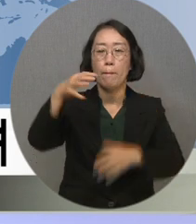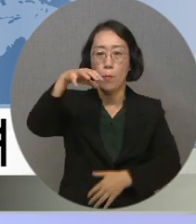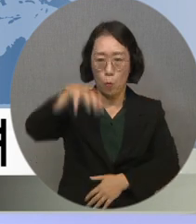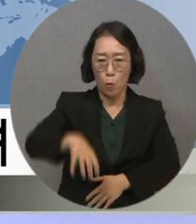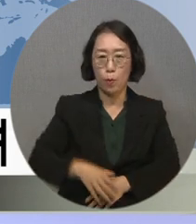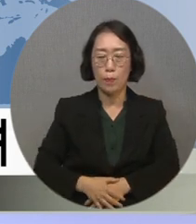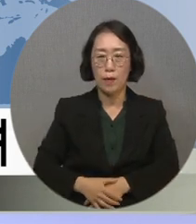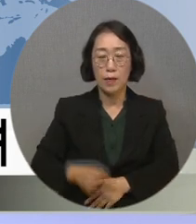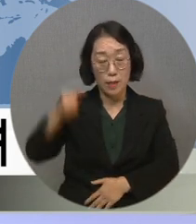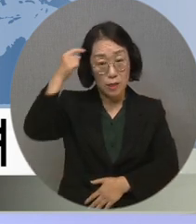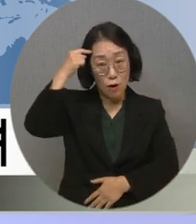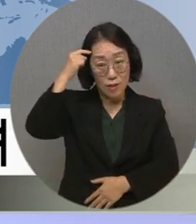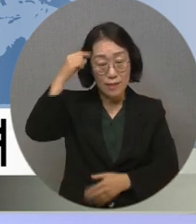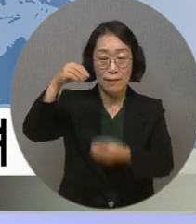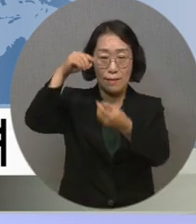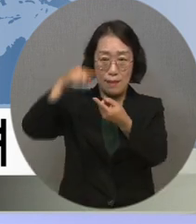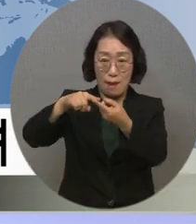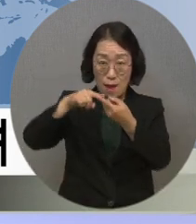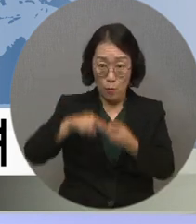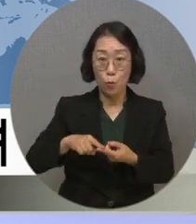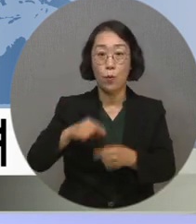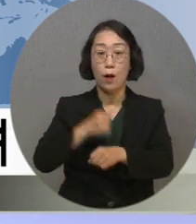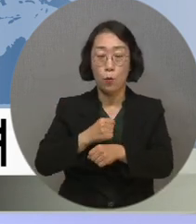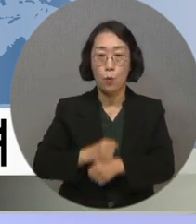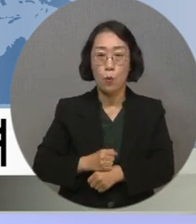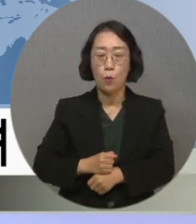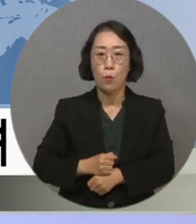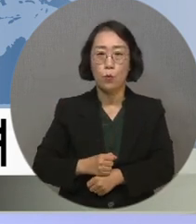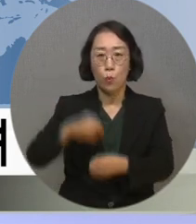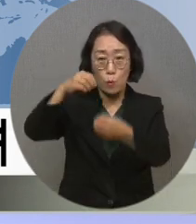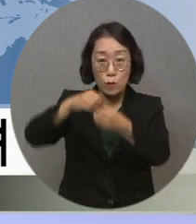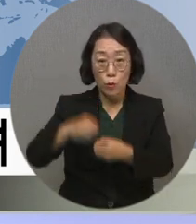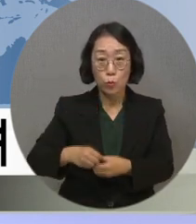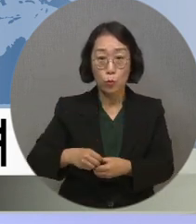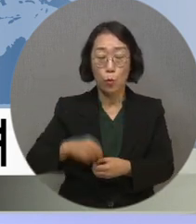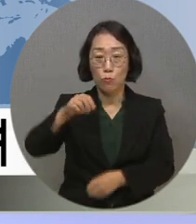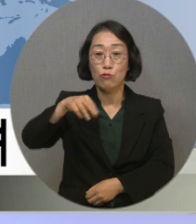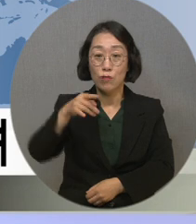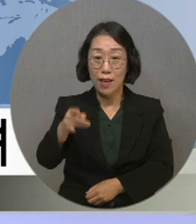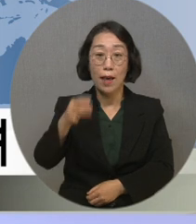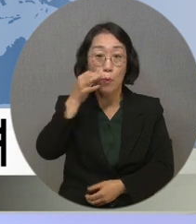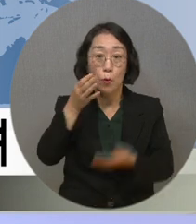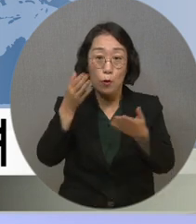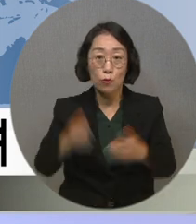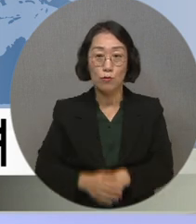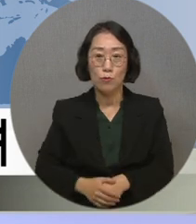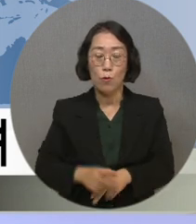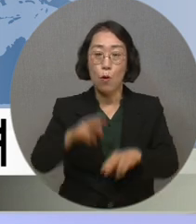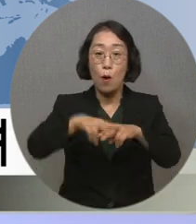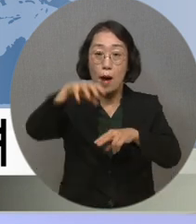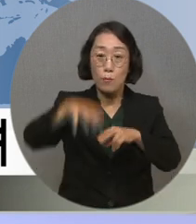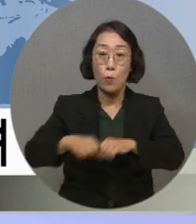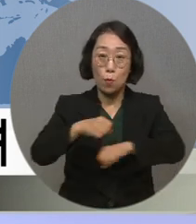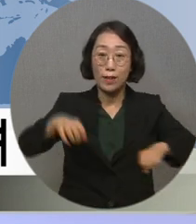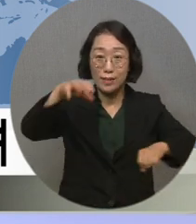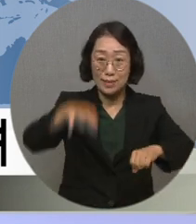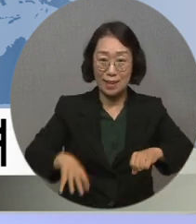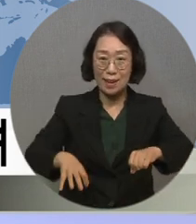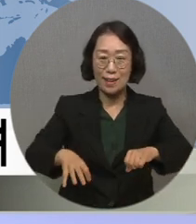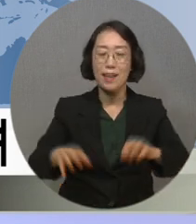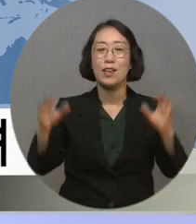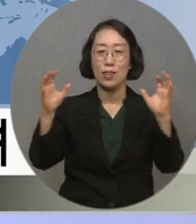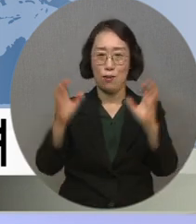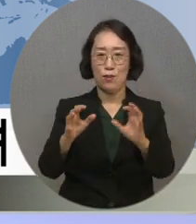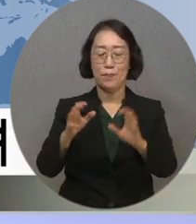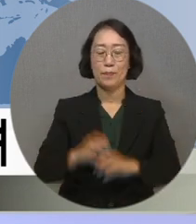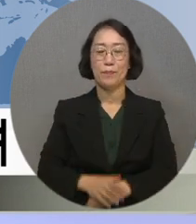정신을 계승하고 우리의 전통무예를 알리고자 광화문 광장에서 무예인들의 화려한 무술 향연이 펼쳐졌습니다. 자세한